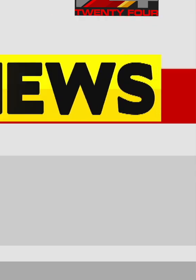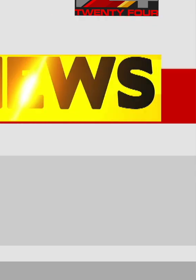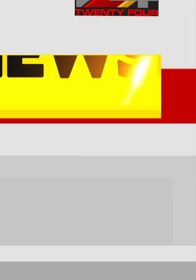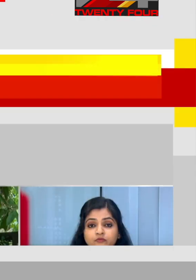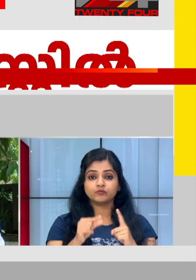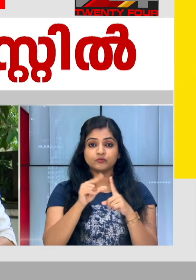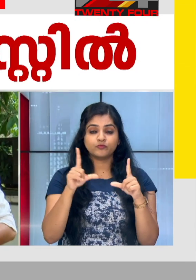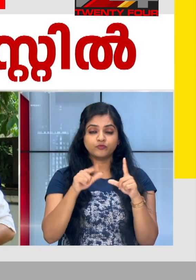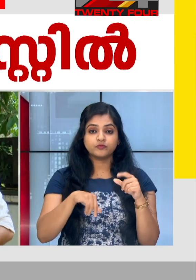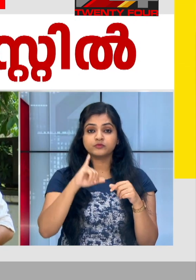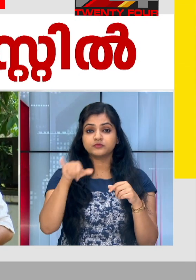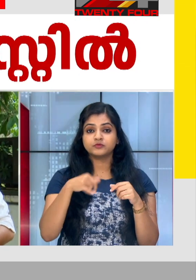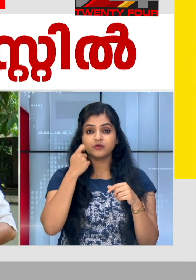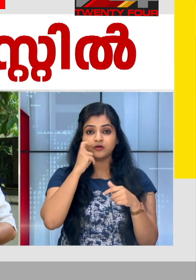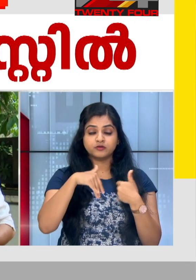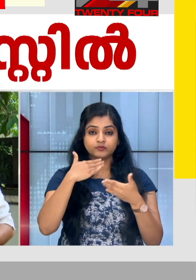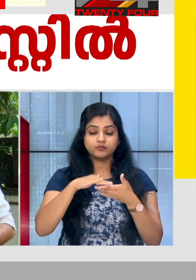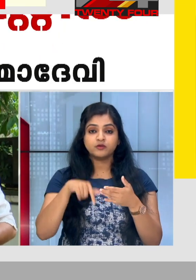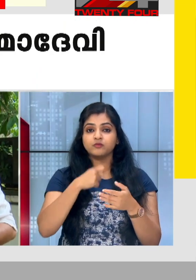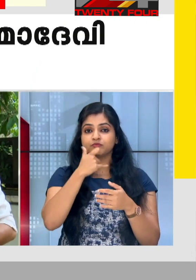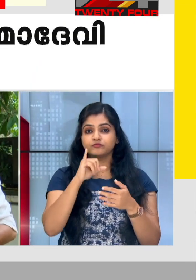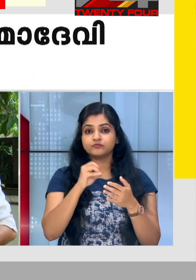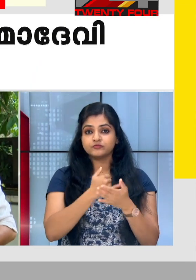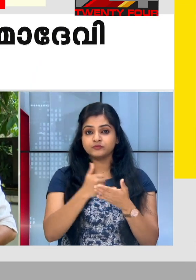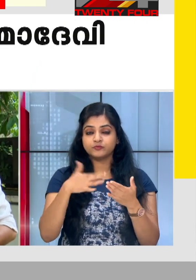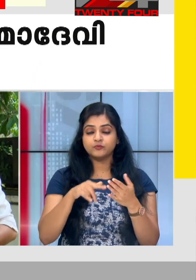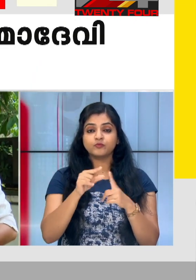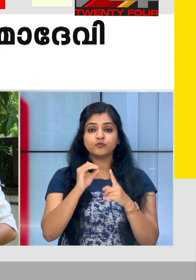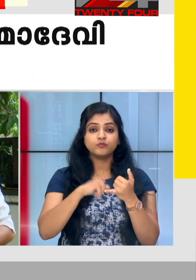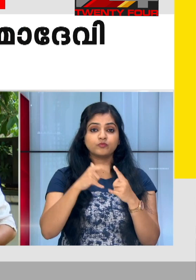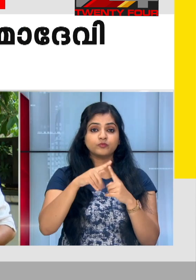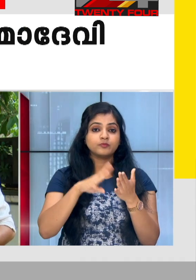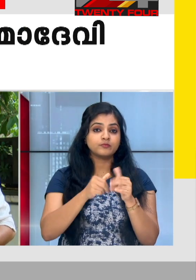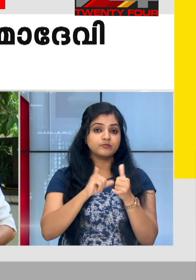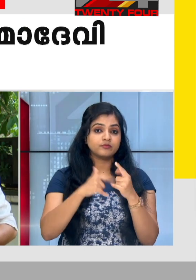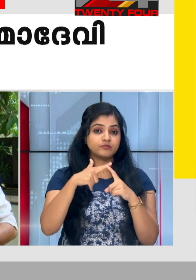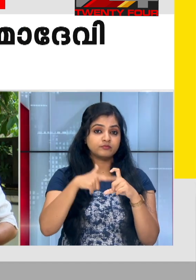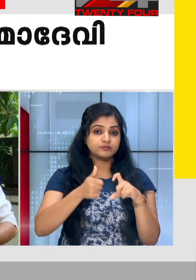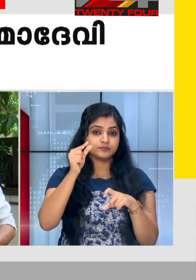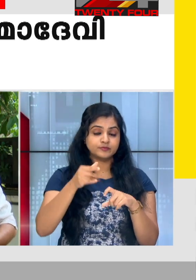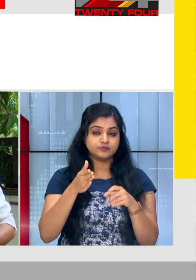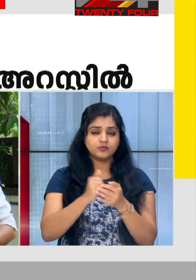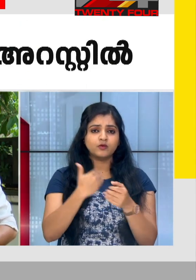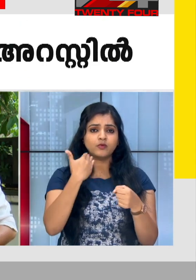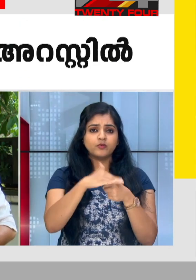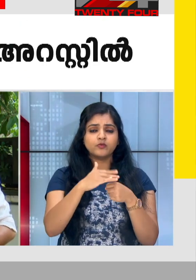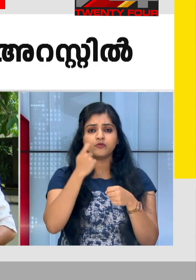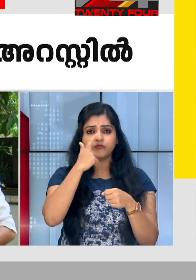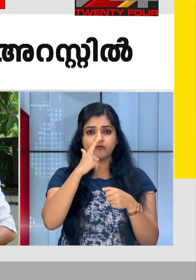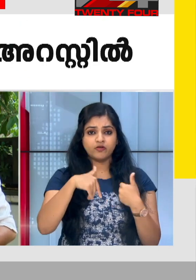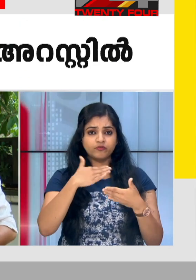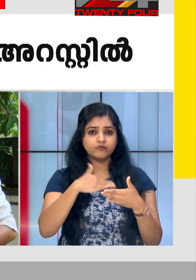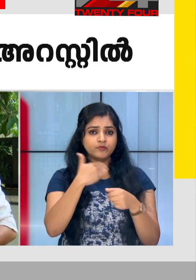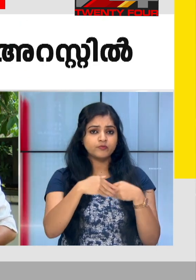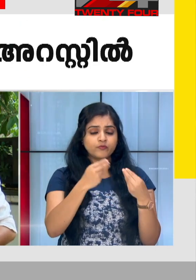ഈ ജനാർദ്ദനെതിരെ, റിട്ടയർഡ് പോസ്റ്റ് മാസ്റ്റർ കൂടിയാണ് ഇയാൾക്കെതിരെ ഉണ്ട് എന്നാണ് പറയുന്നത്. എന്തുകൊണ്ടാണ് പ്രതി കൊലപാതകത്തിലേക്ക് നയിച്ചത് പ്രതിയെ എന്നതിനെക്കുറിച്ചുള്ള വിശദാംശങ്ങൾ